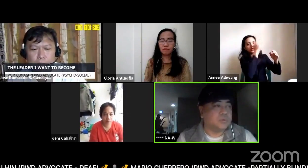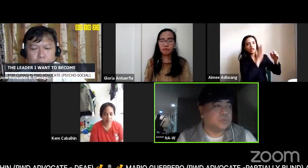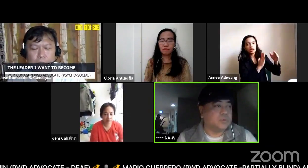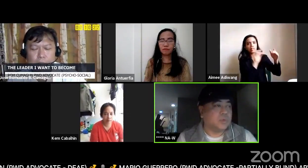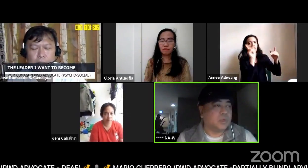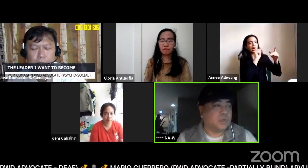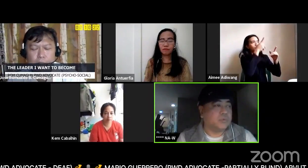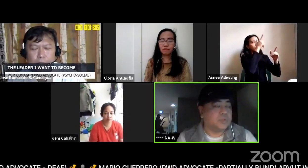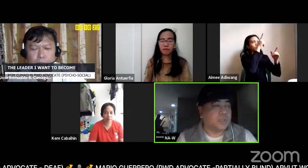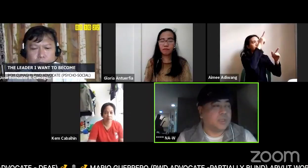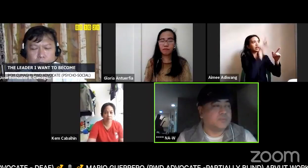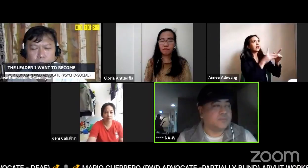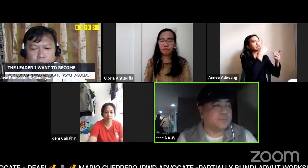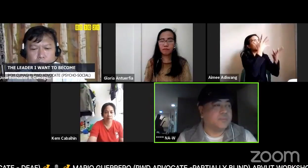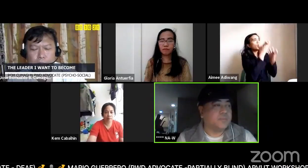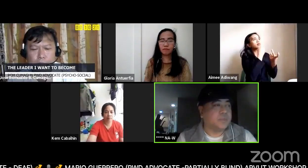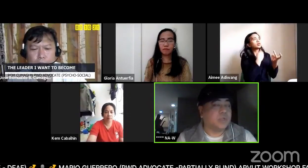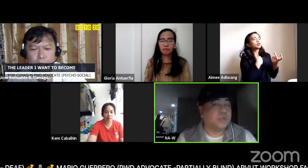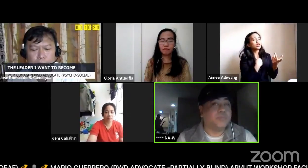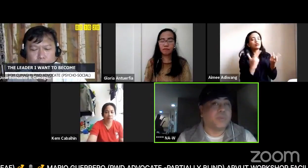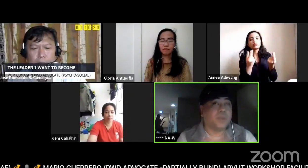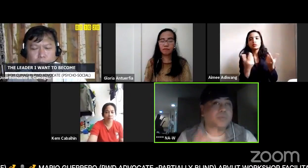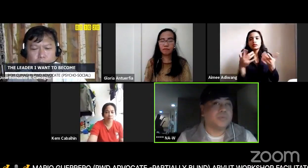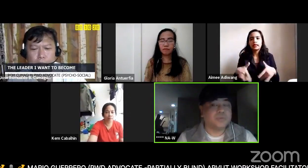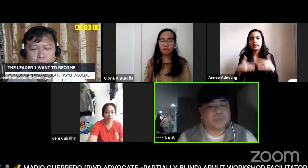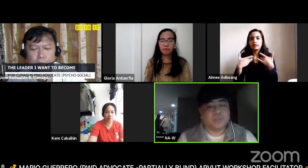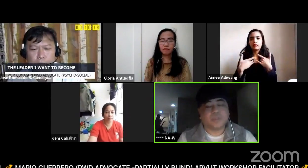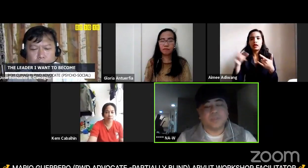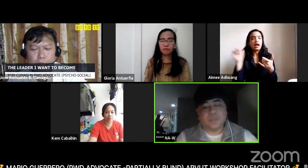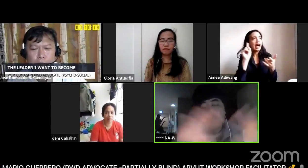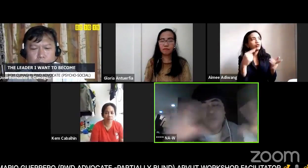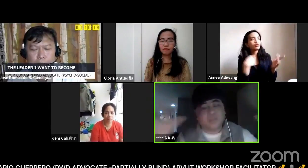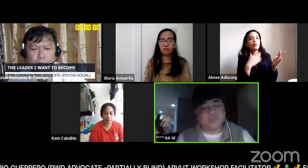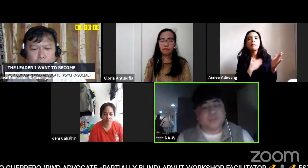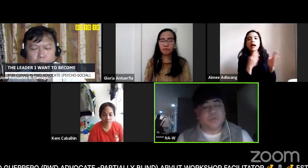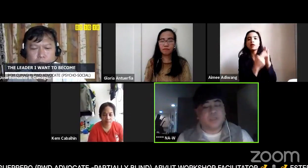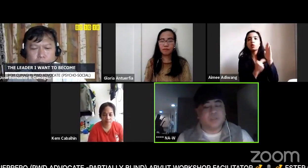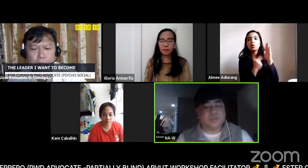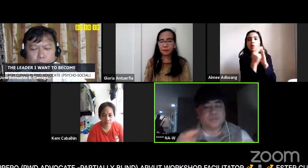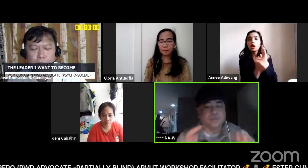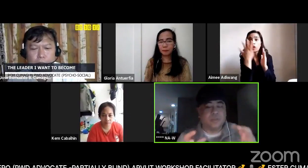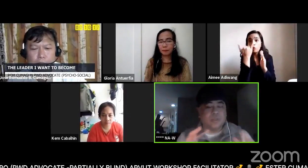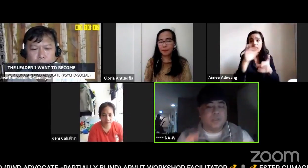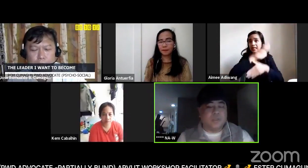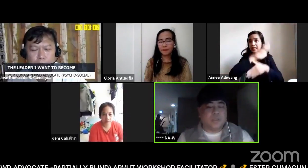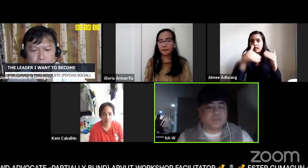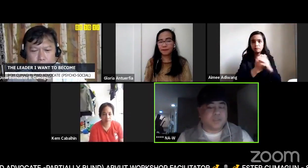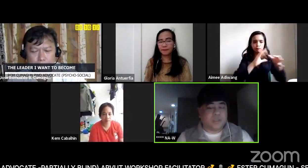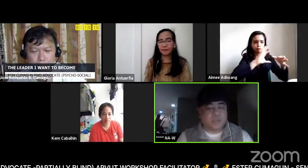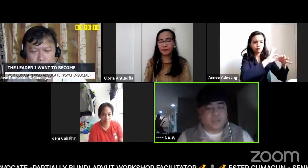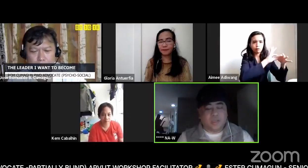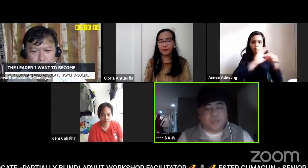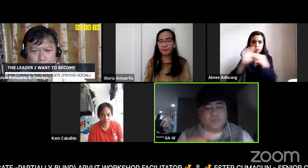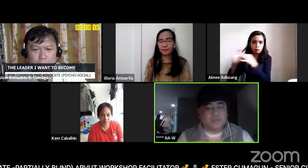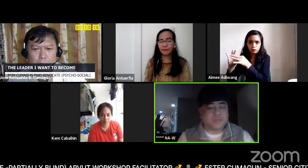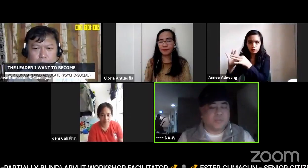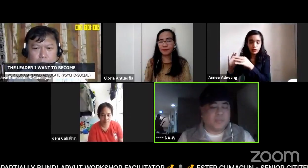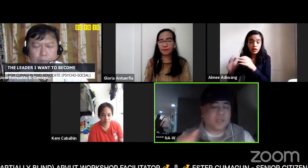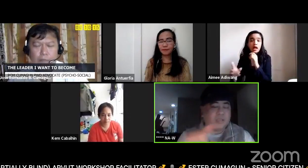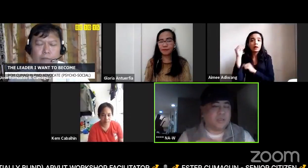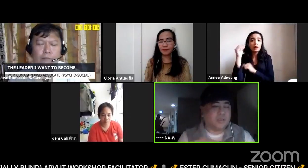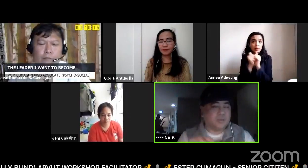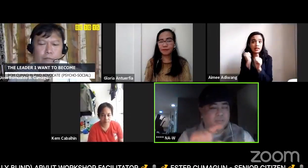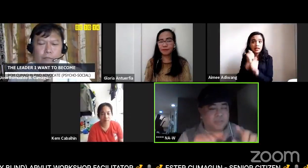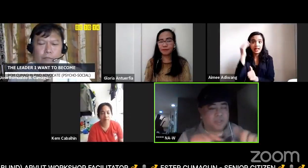wants to do with your life. Ano yung papel mo dun sa... Kasi everything is interconnected. So, it's like, alam niyo yung